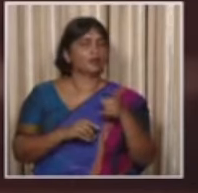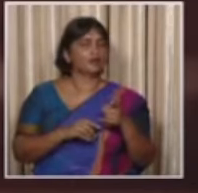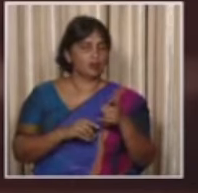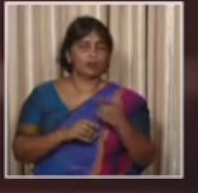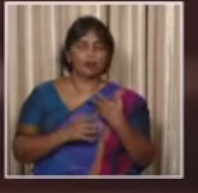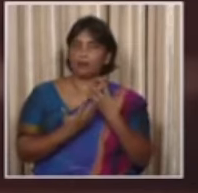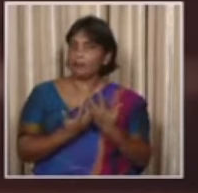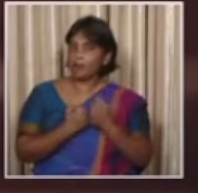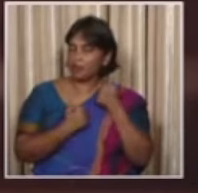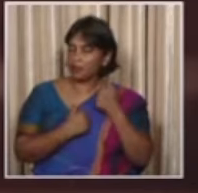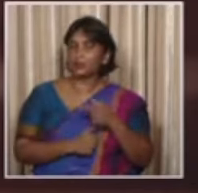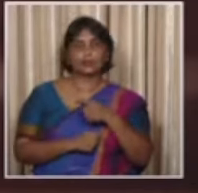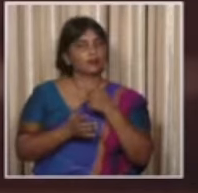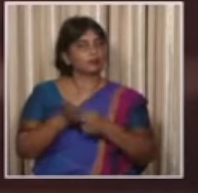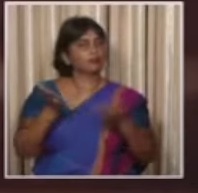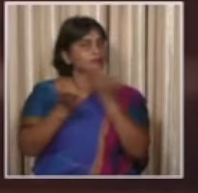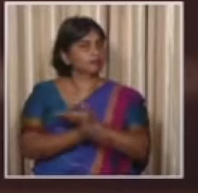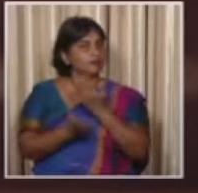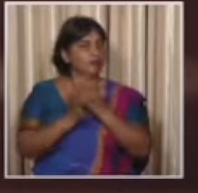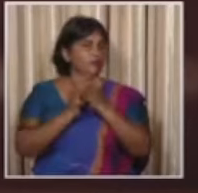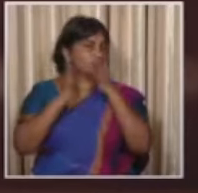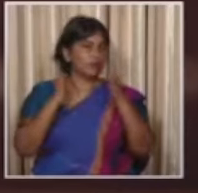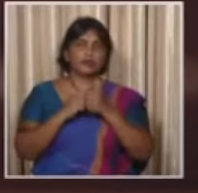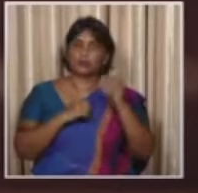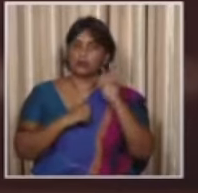ඉතාමත් ප්‍රයෝජනවත් ගිවිසුම් ගණනාවක් ක්‍රියාත්මක කරන්න